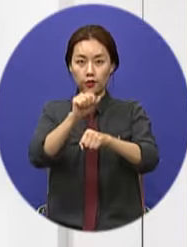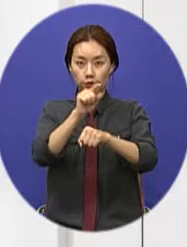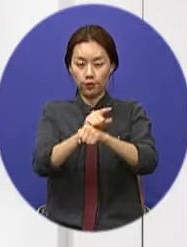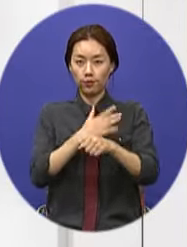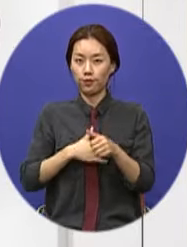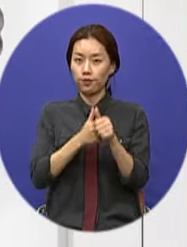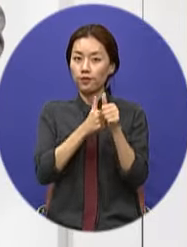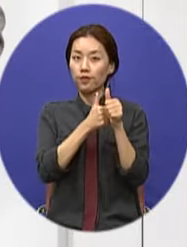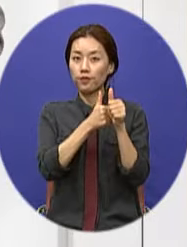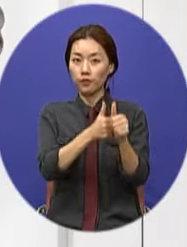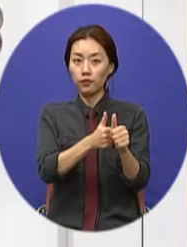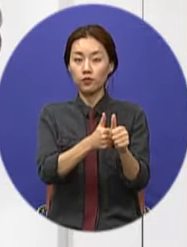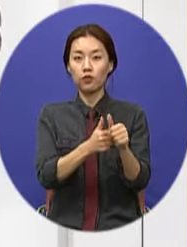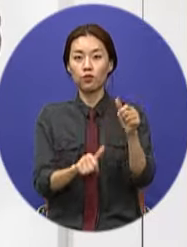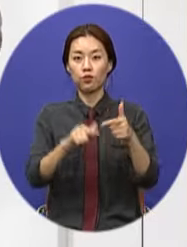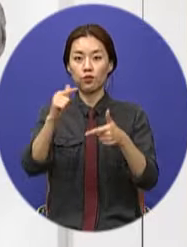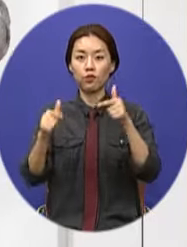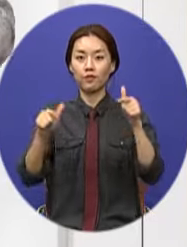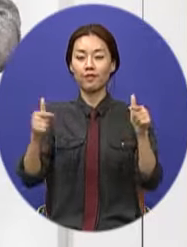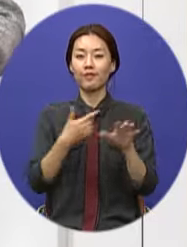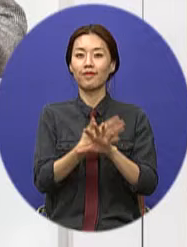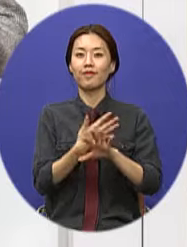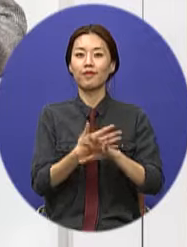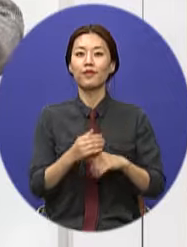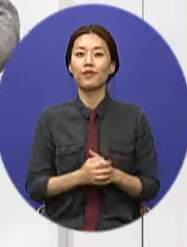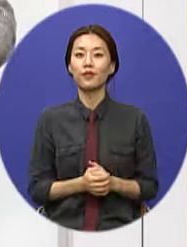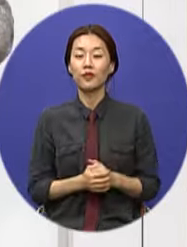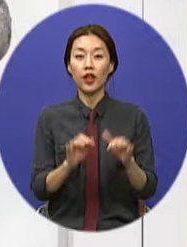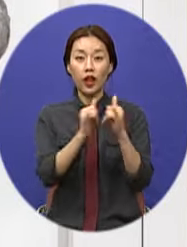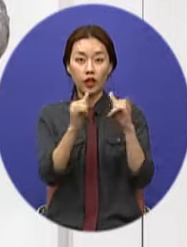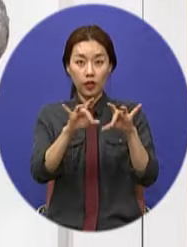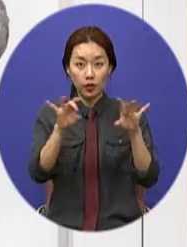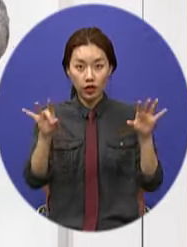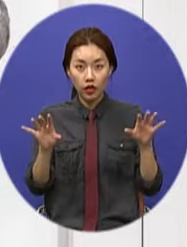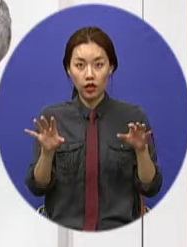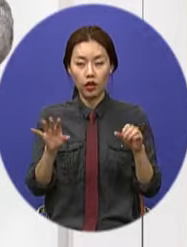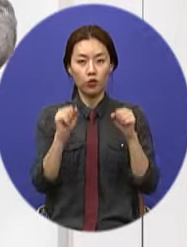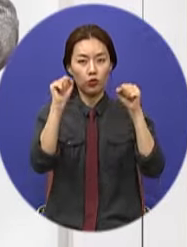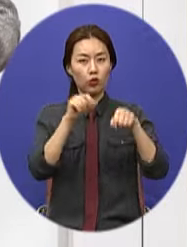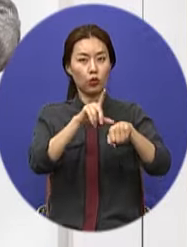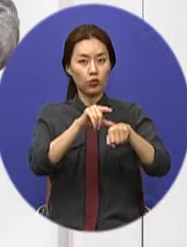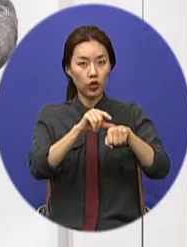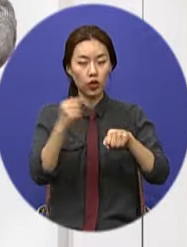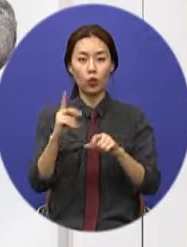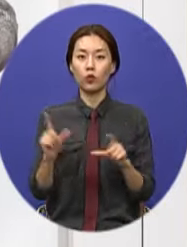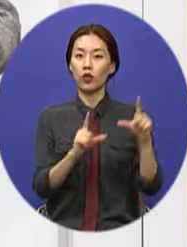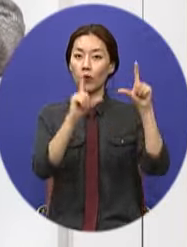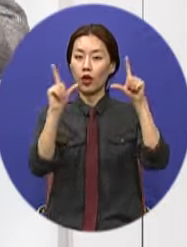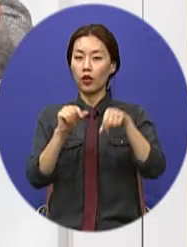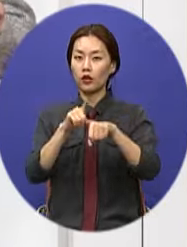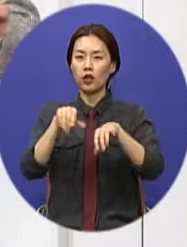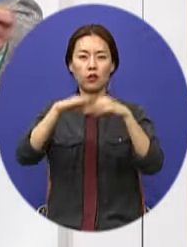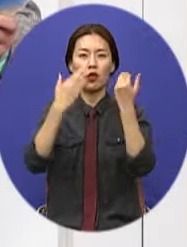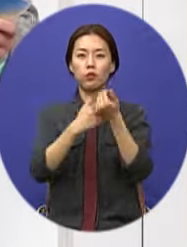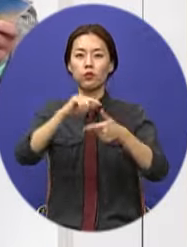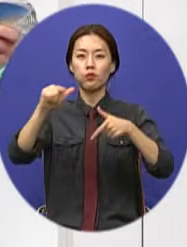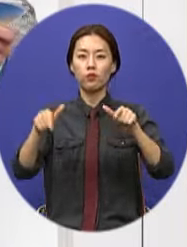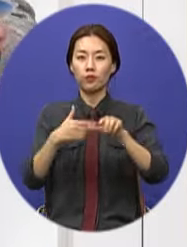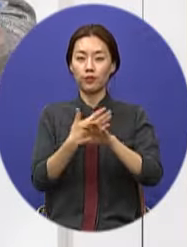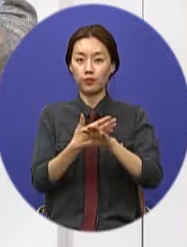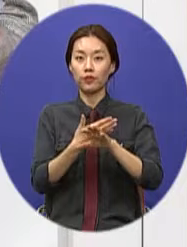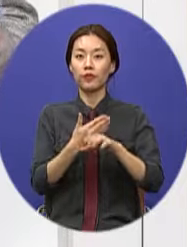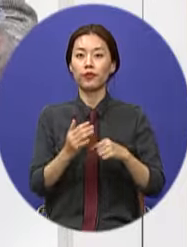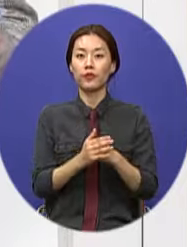사람마다 제각기 다 틀릴 것 같아요. 그렇죠. 사람마다 운동 그 시간대 또 생활하는 시간대가 다르기 때문에